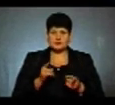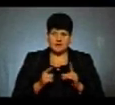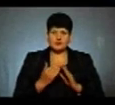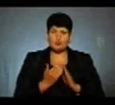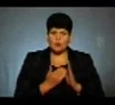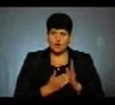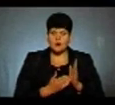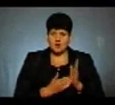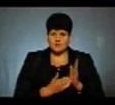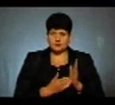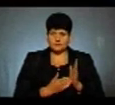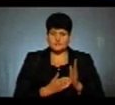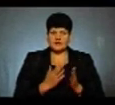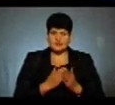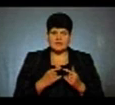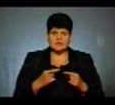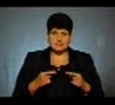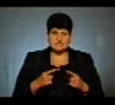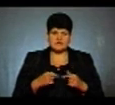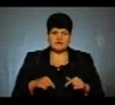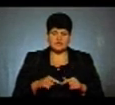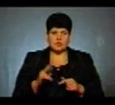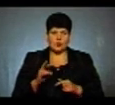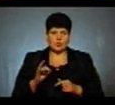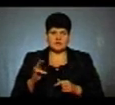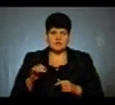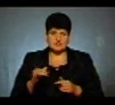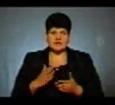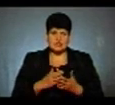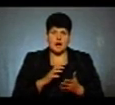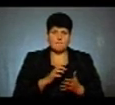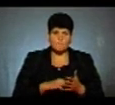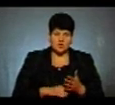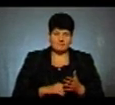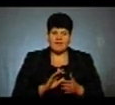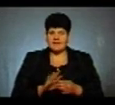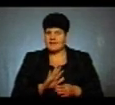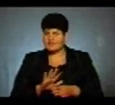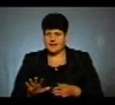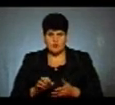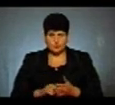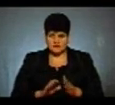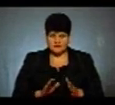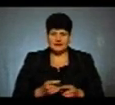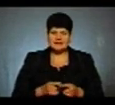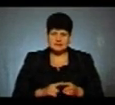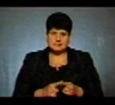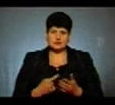програмі вказано, що є різні види контрацепції, і є абортивні, і є неабортивні. Так? Це